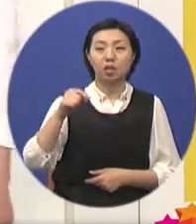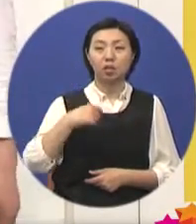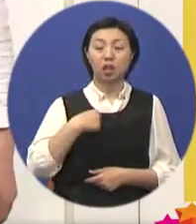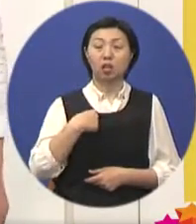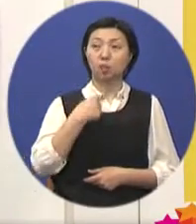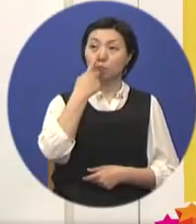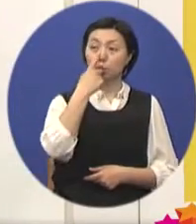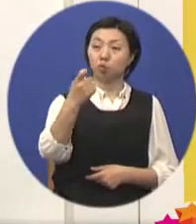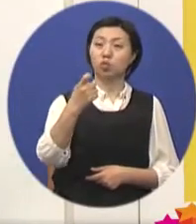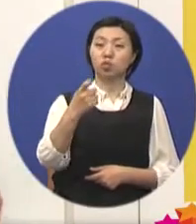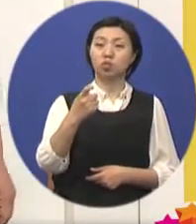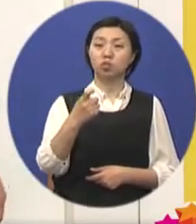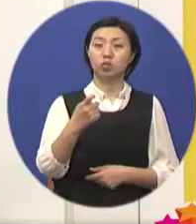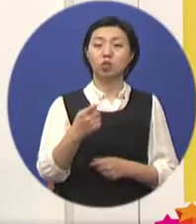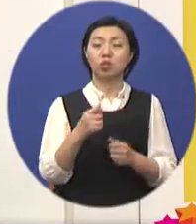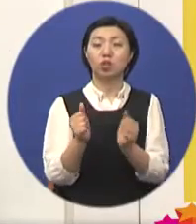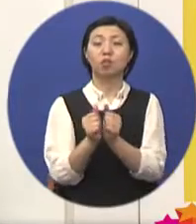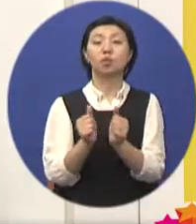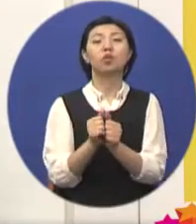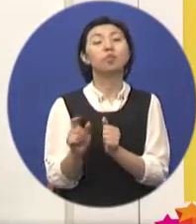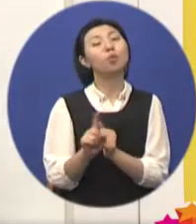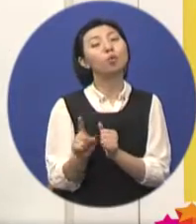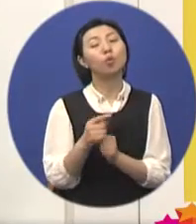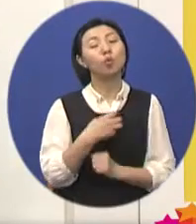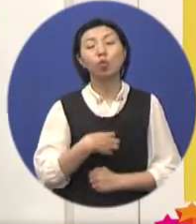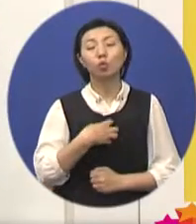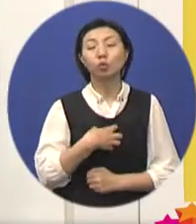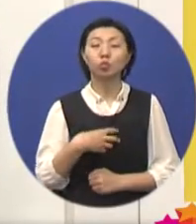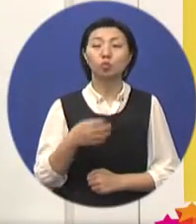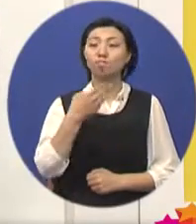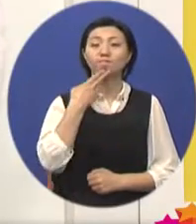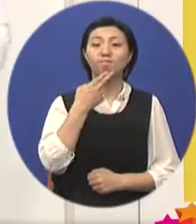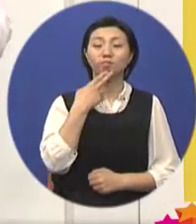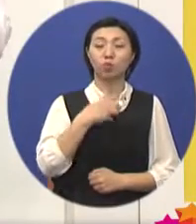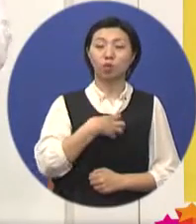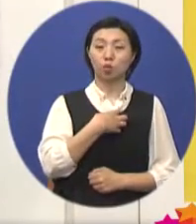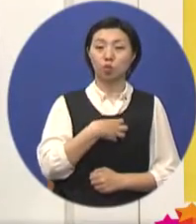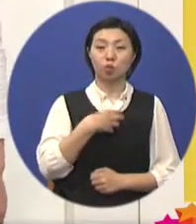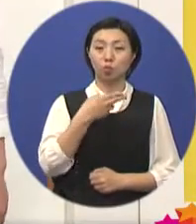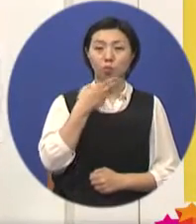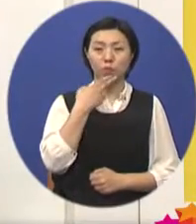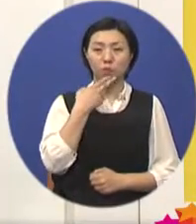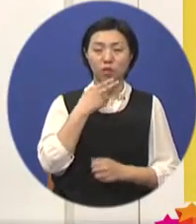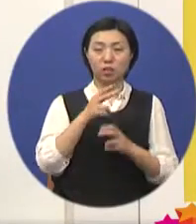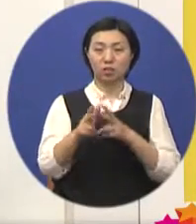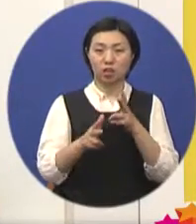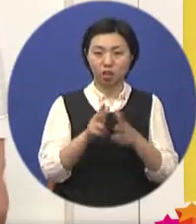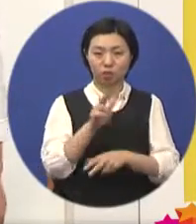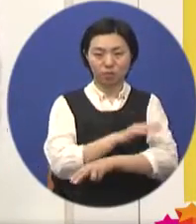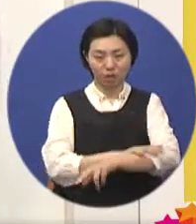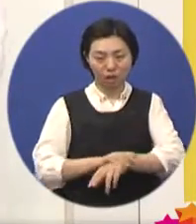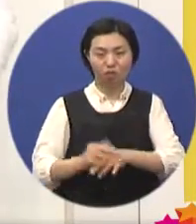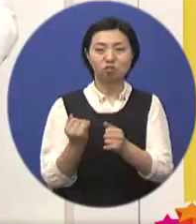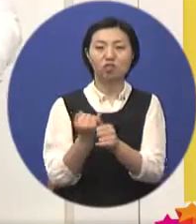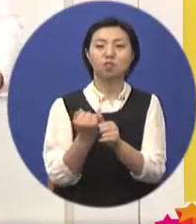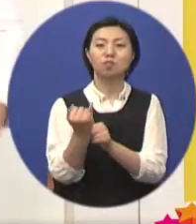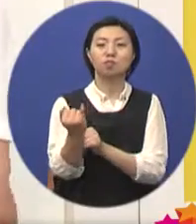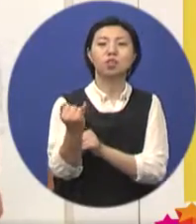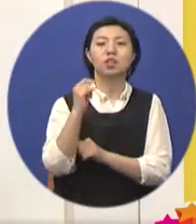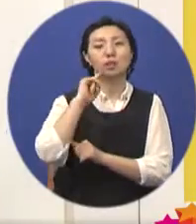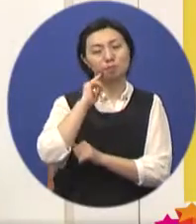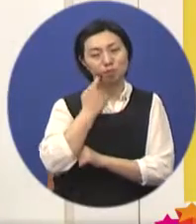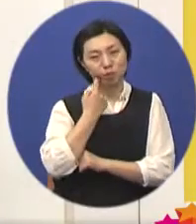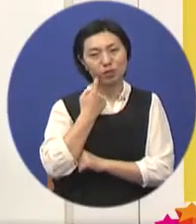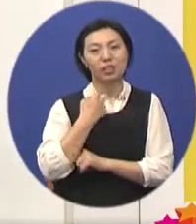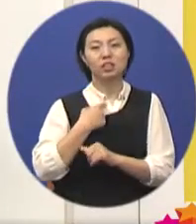멋진 남자는 무엇이 걱정이 그러니까 있을까요? 뭔가가 있을 거예요. 저는 걱정 없습니다. 하나도 없어요? 사업자야 되지. 우리 마누라 이쁘지. 네. 뭐 하는